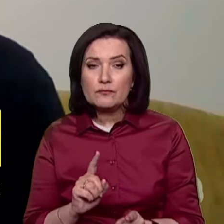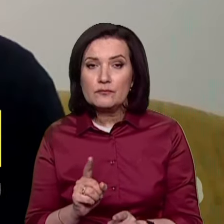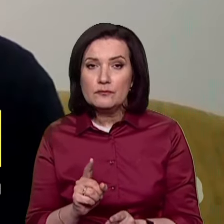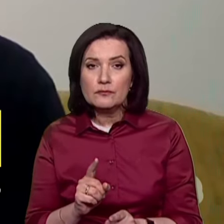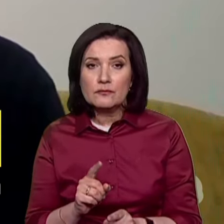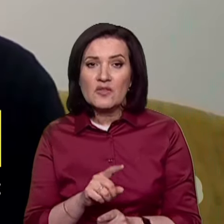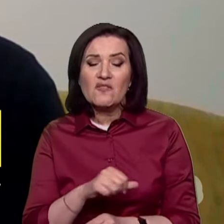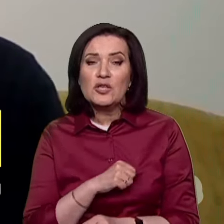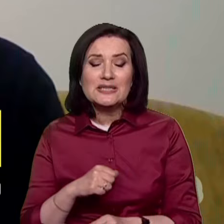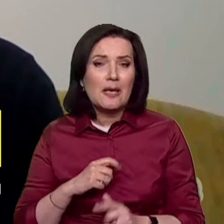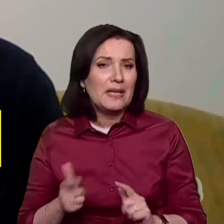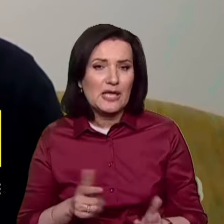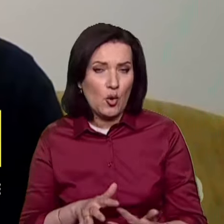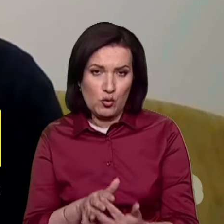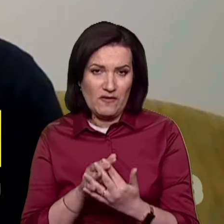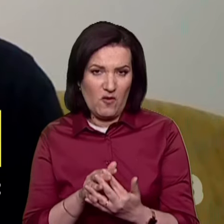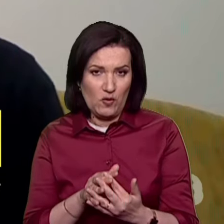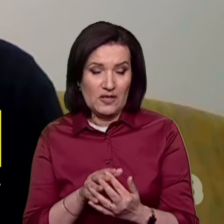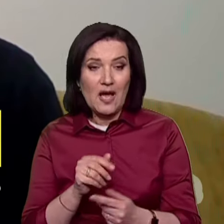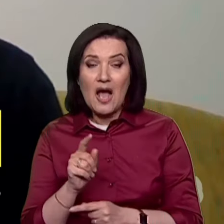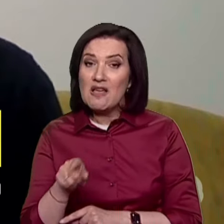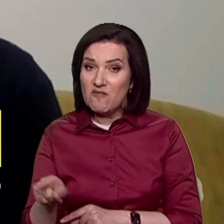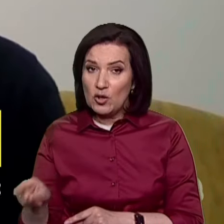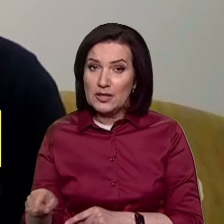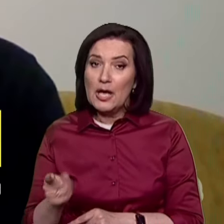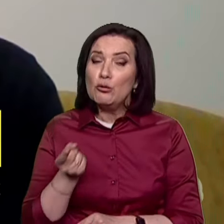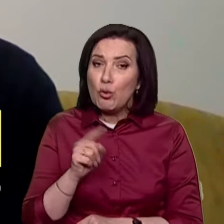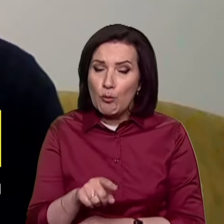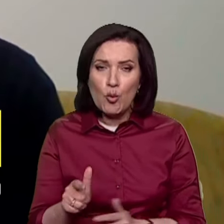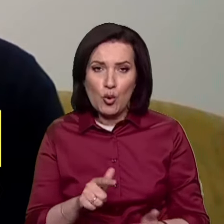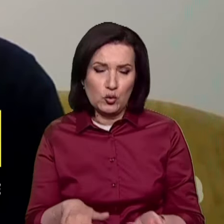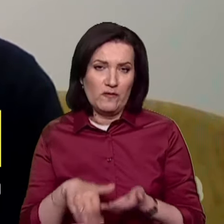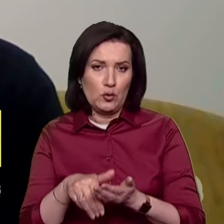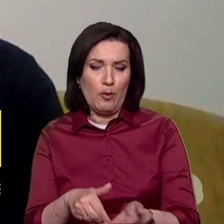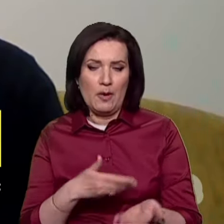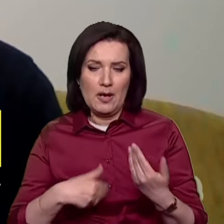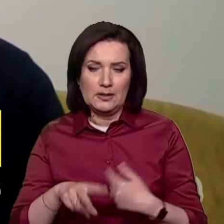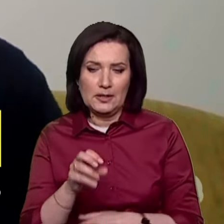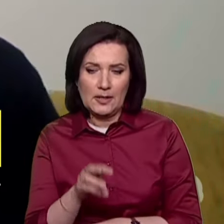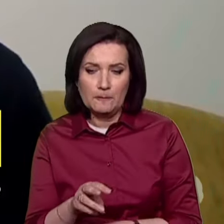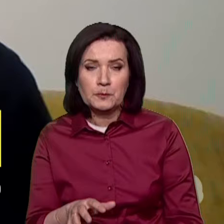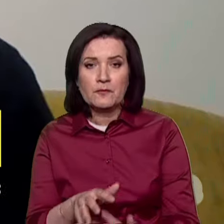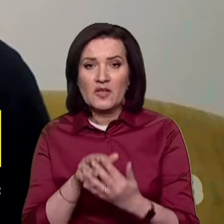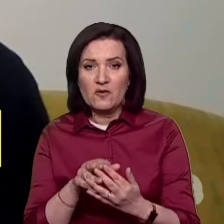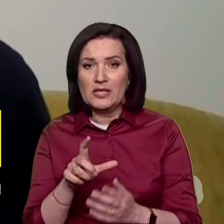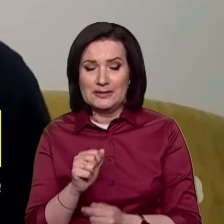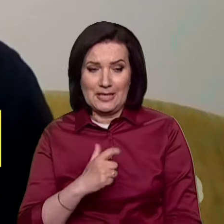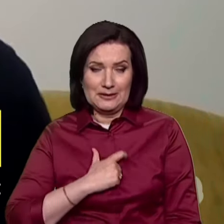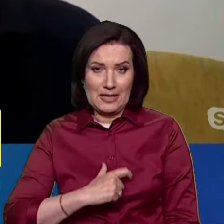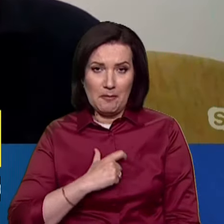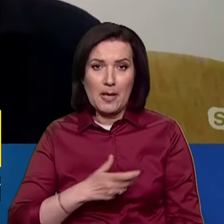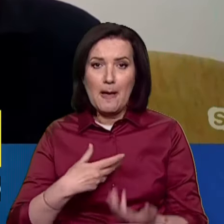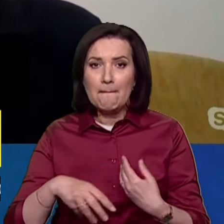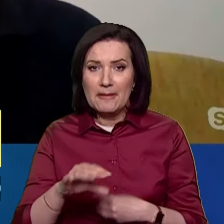що вони самі не готові воювати, але вони саме тому готові допомагати нам. Воюючи за себе,